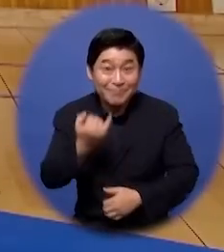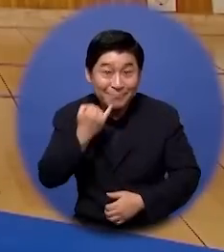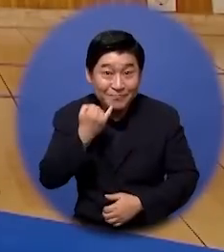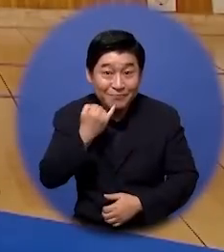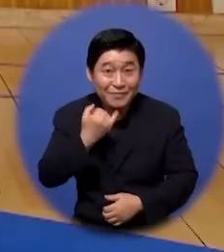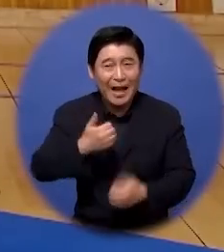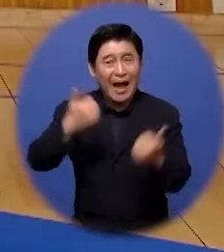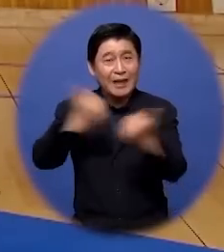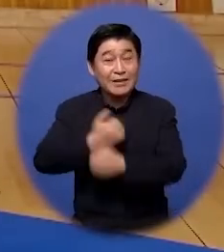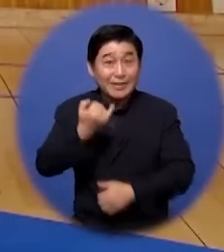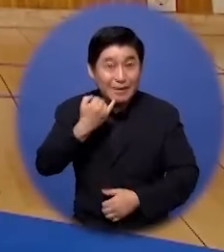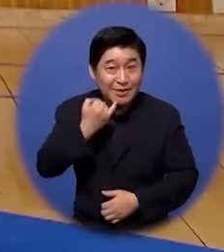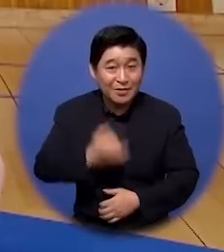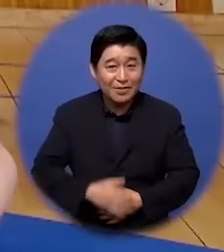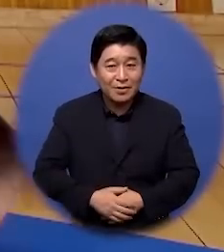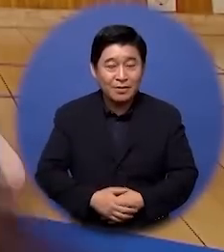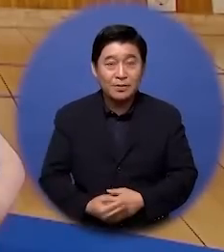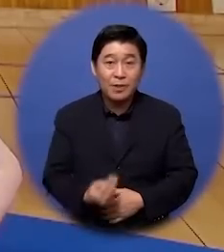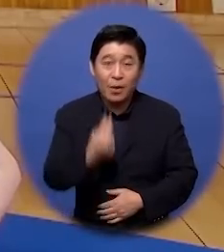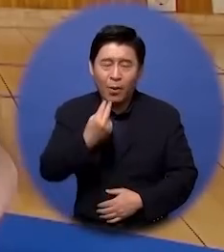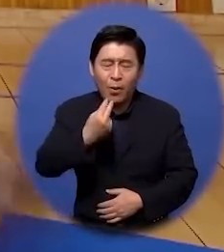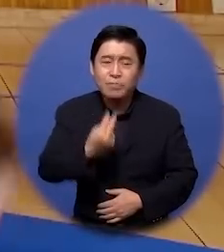괜찮으세요? 아저씨!